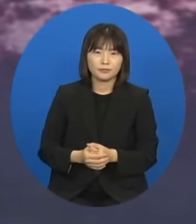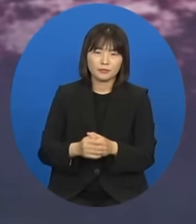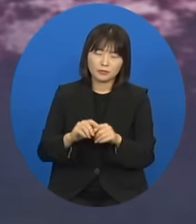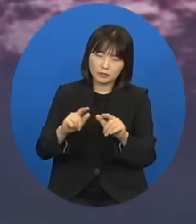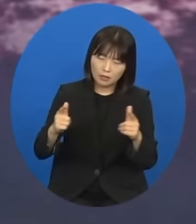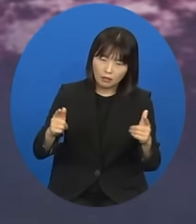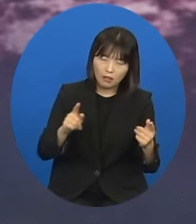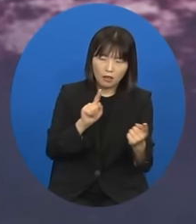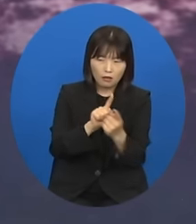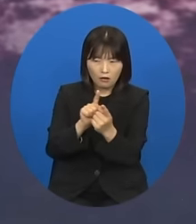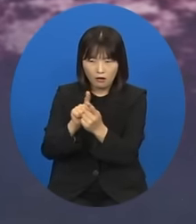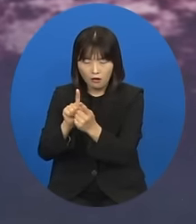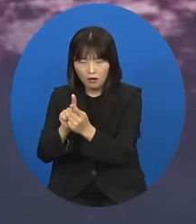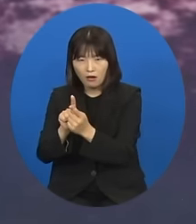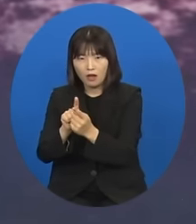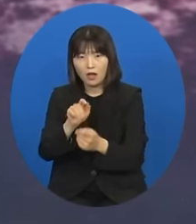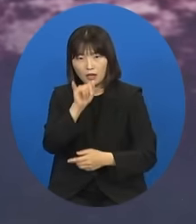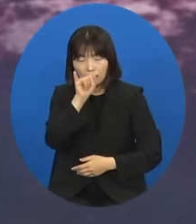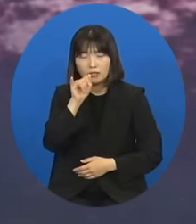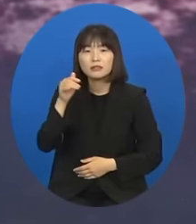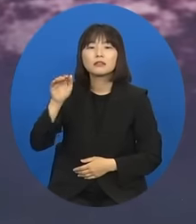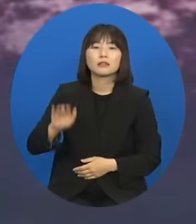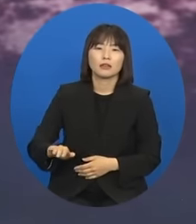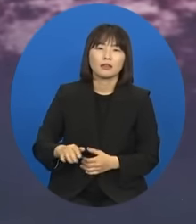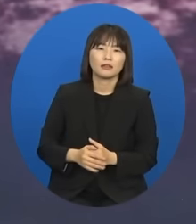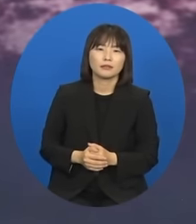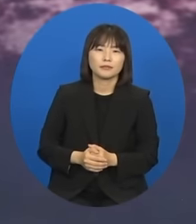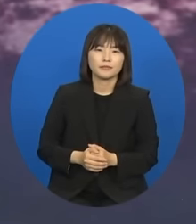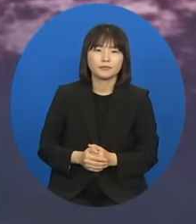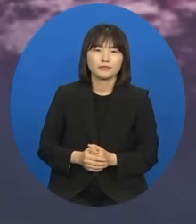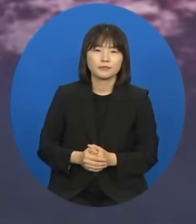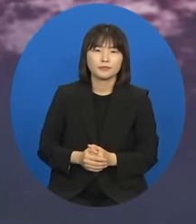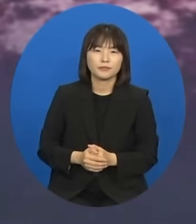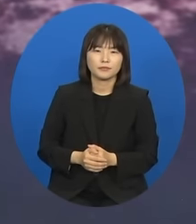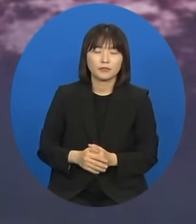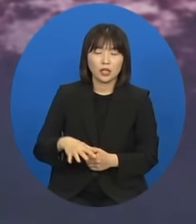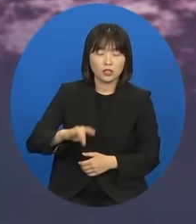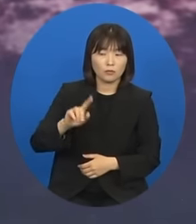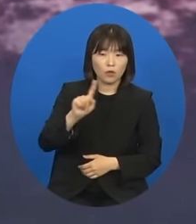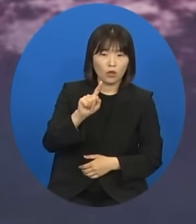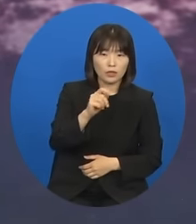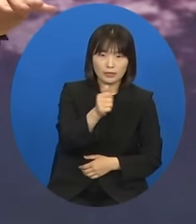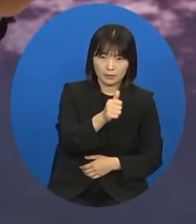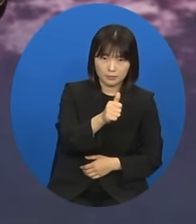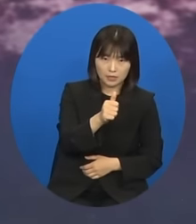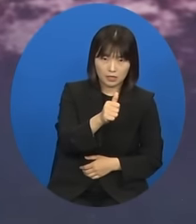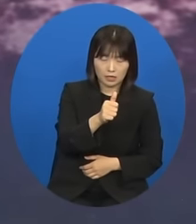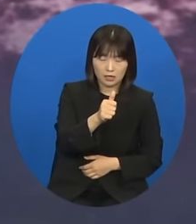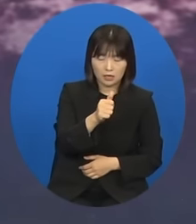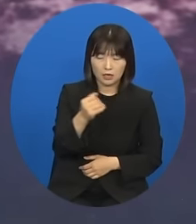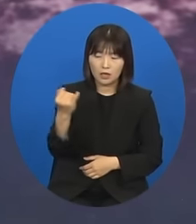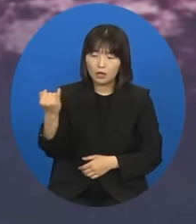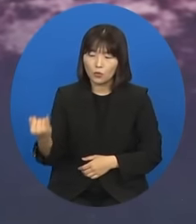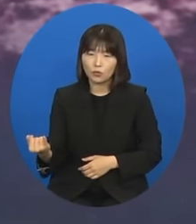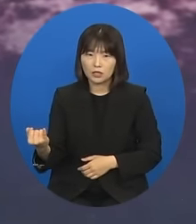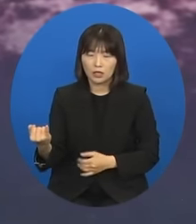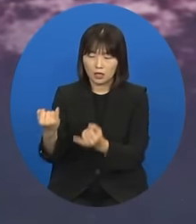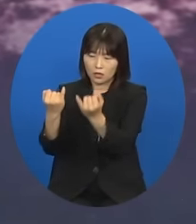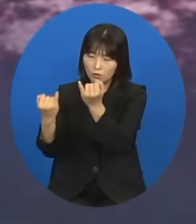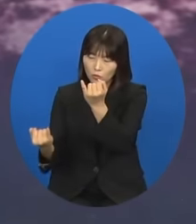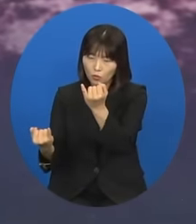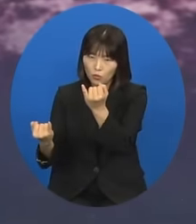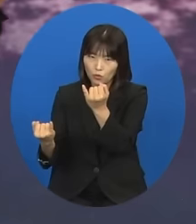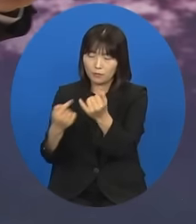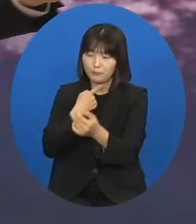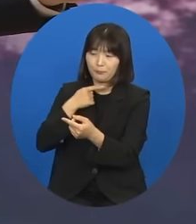또 형제들과의 관계도 있었고 했는데 이런 일이 있었습니다 처음에 한 남자가 처음엔 동생을 좋아했어요 그리고